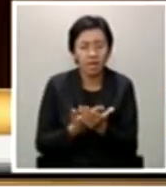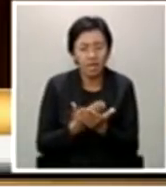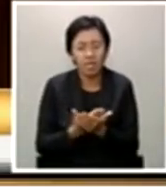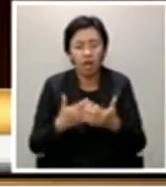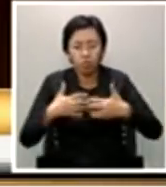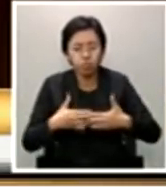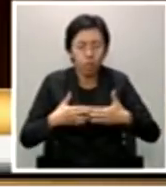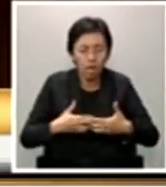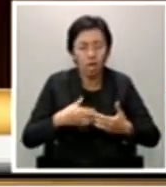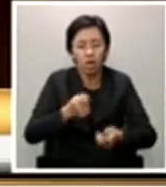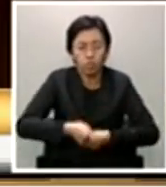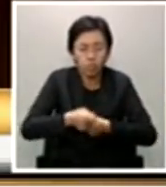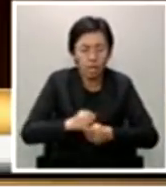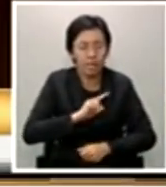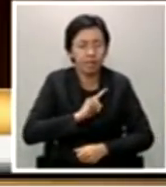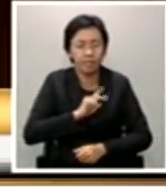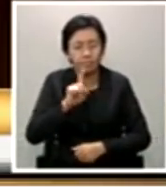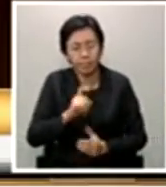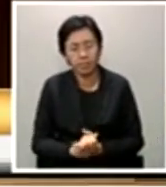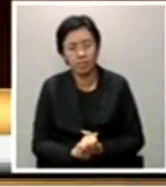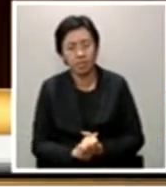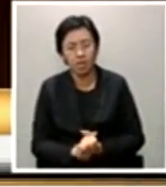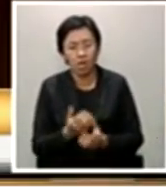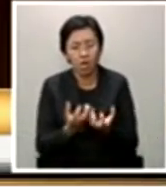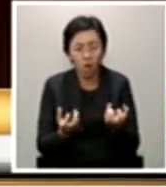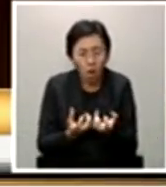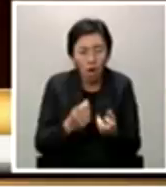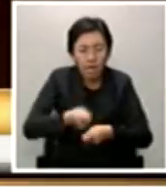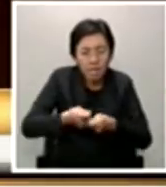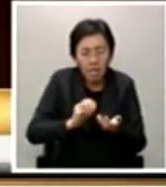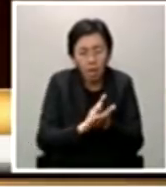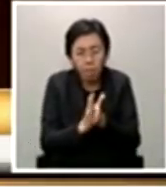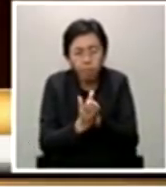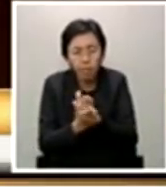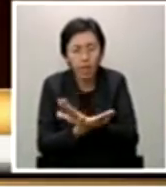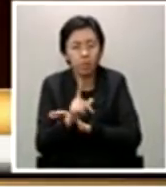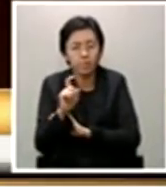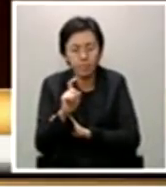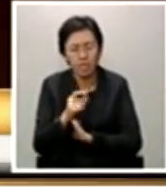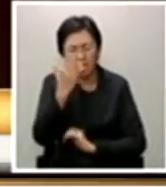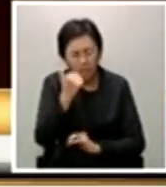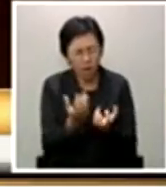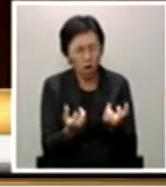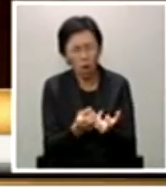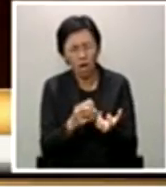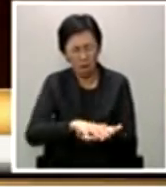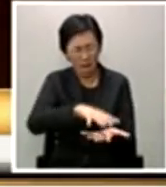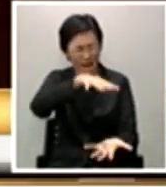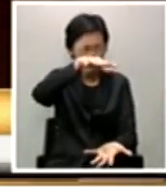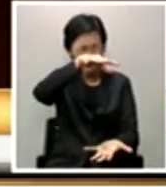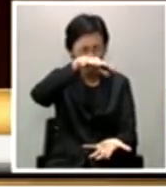ผลิตเขาไม่มีความสามารถในการแปรรูปเราเคยบ่นว่าทำไมคุณไม่แปรรูปสร้างมูลค่